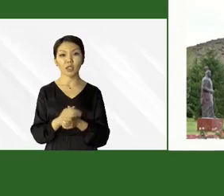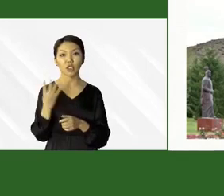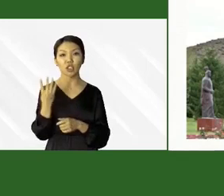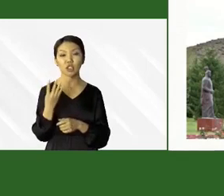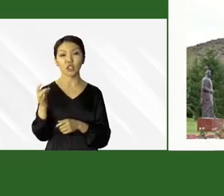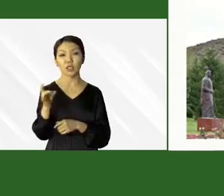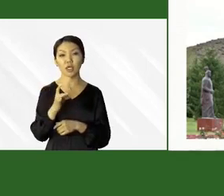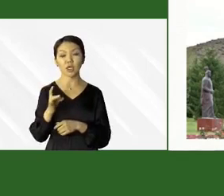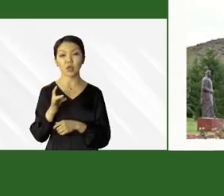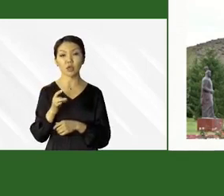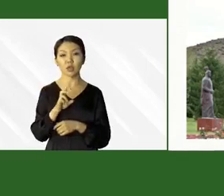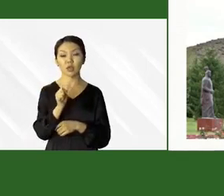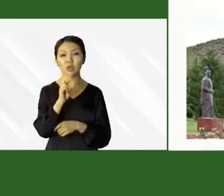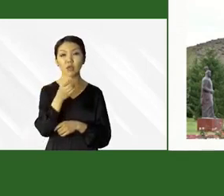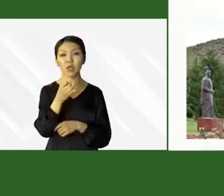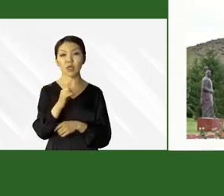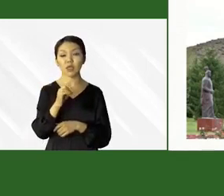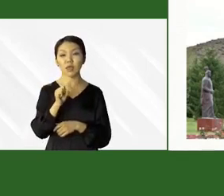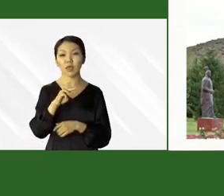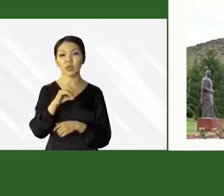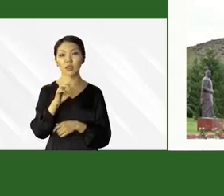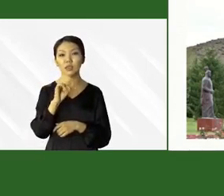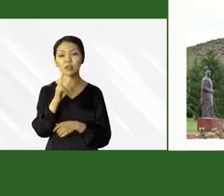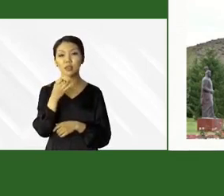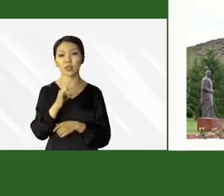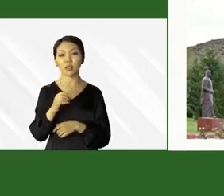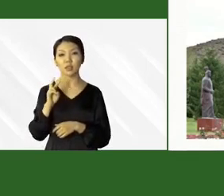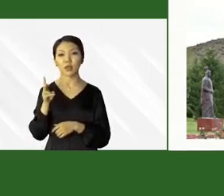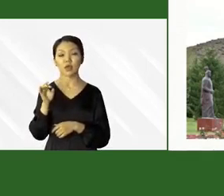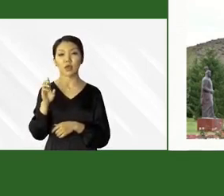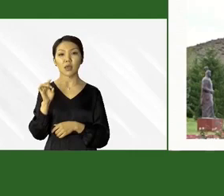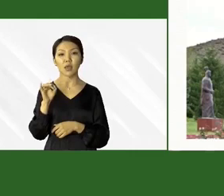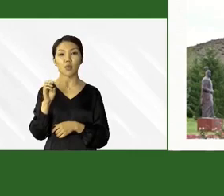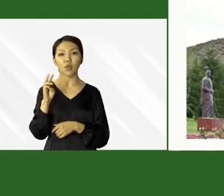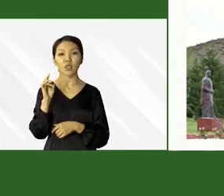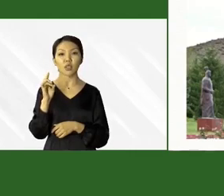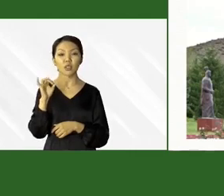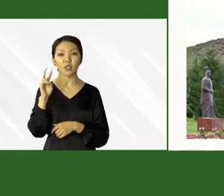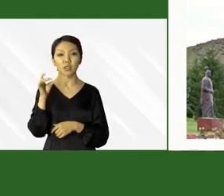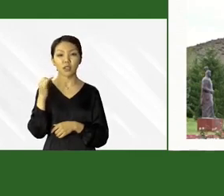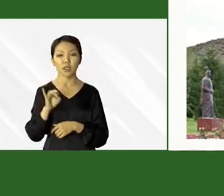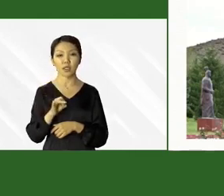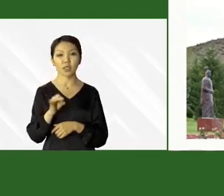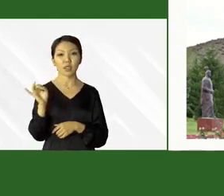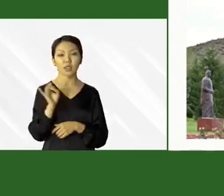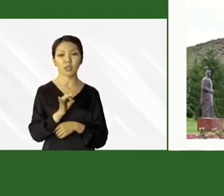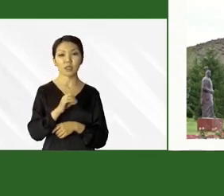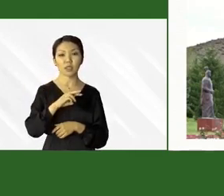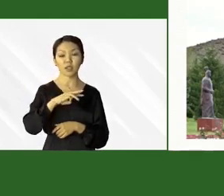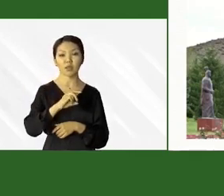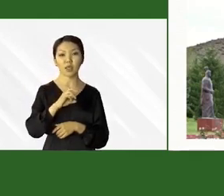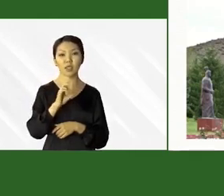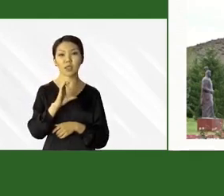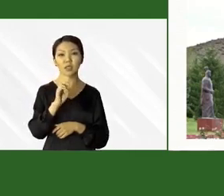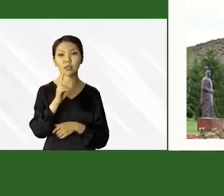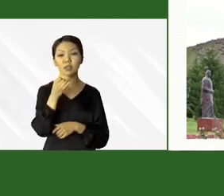района: Бакай-Атинский, Кара-Буринский, Манасский и Таласский районы.